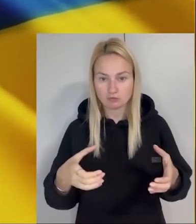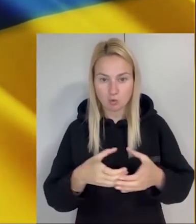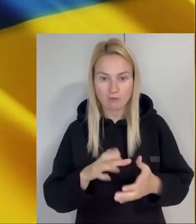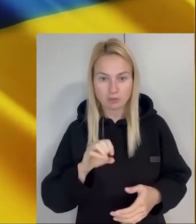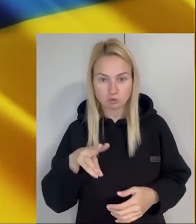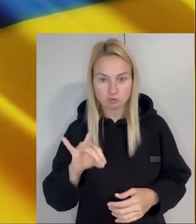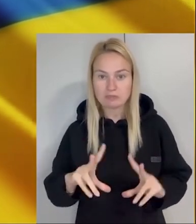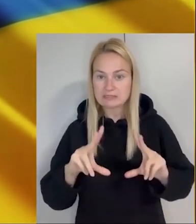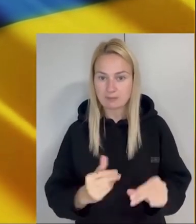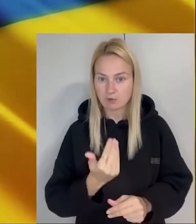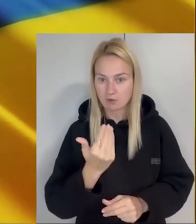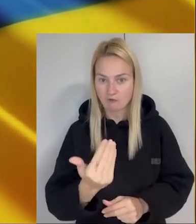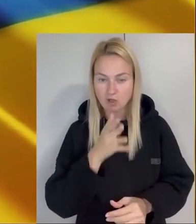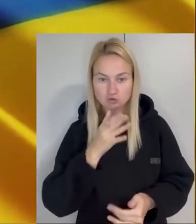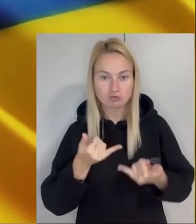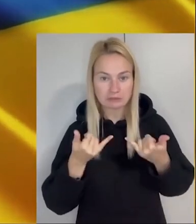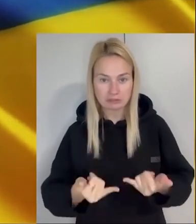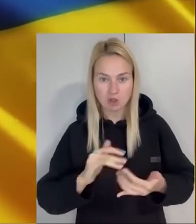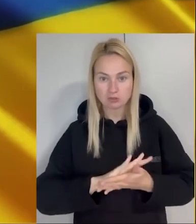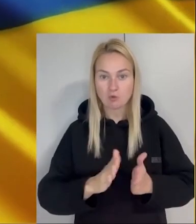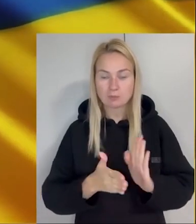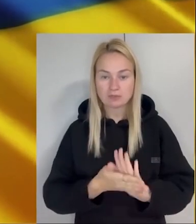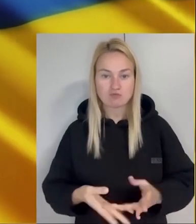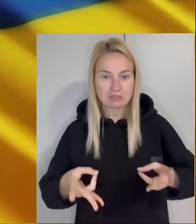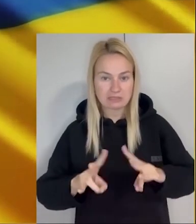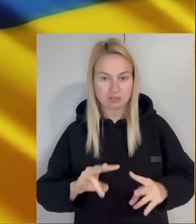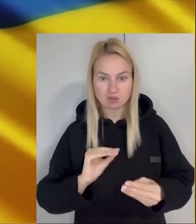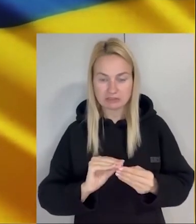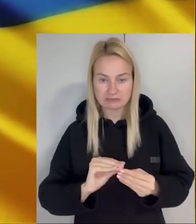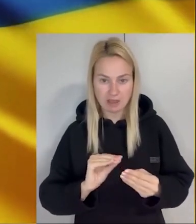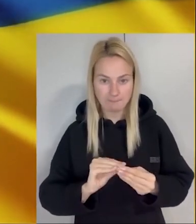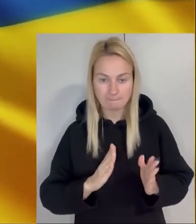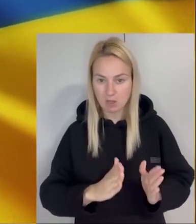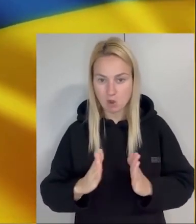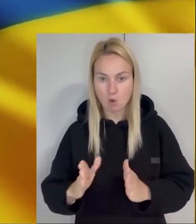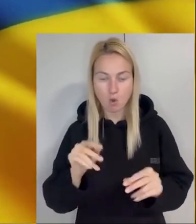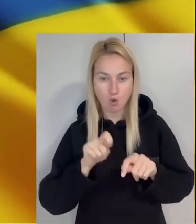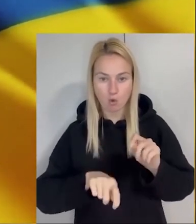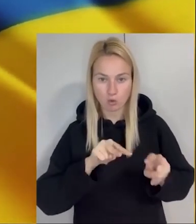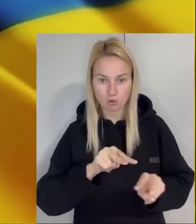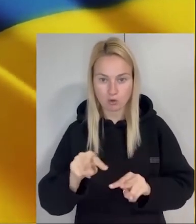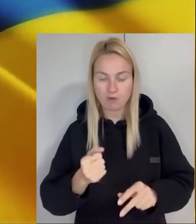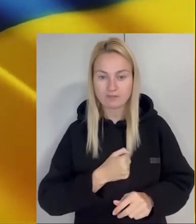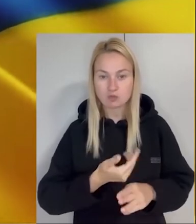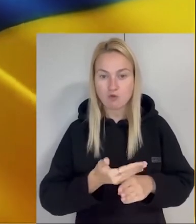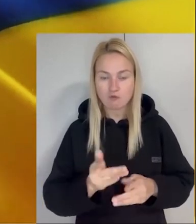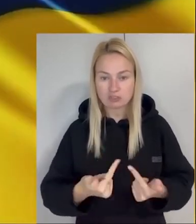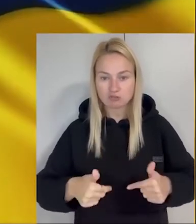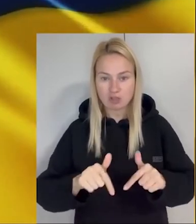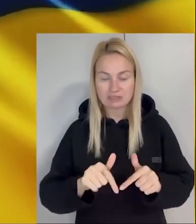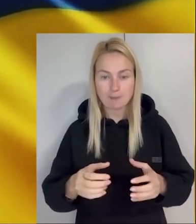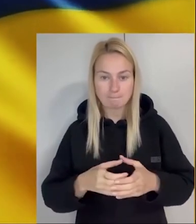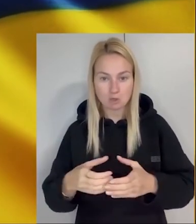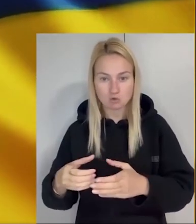Суми. Запевняю вас, що на даний час обстановка залишається стабільною та контрольованою. Військові частини